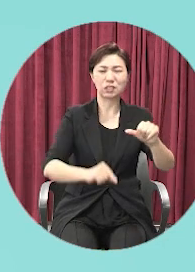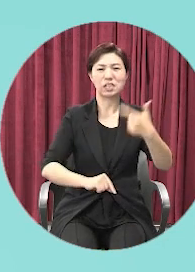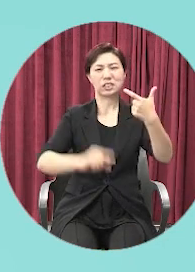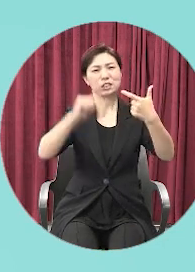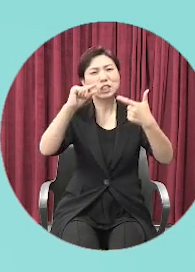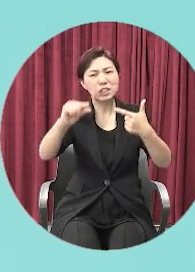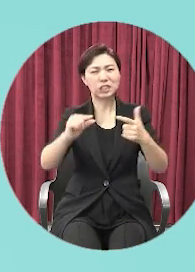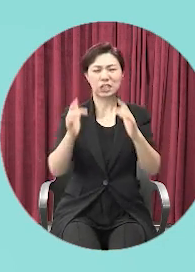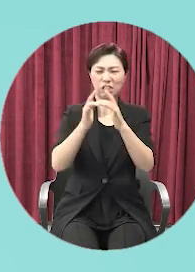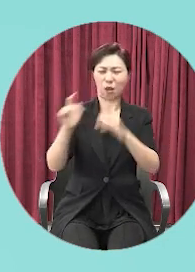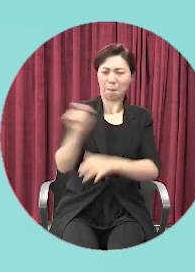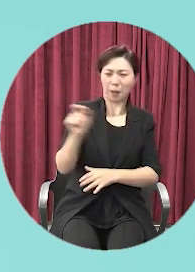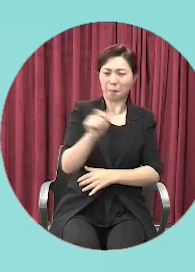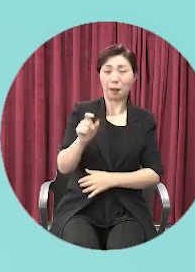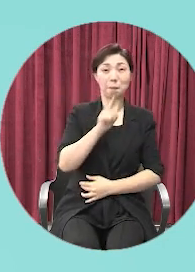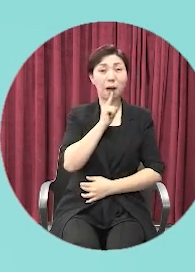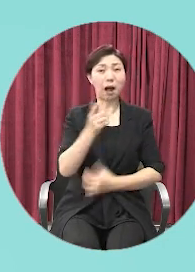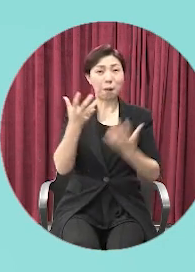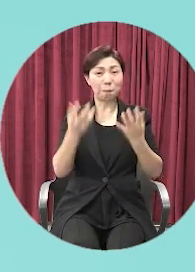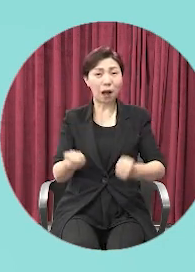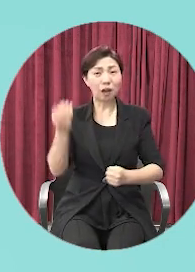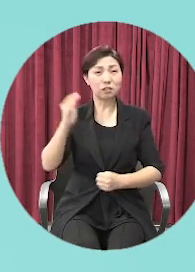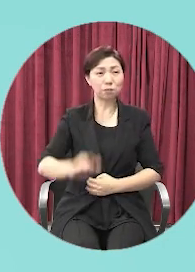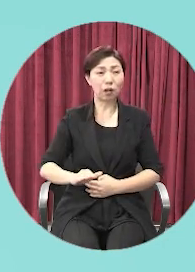이렇게 얘기하고 있는데 어떻게